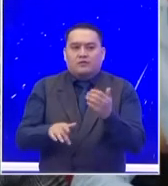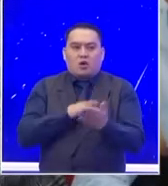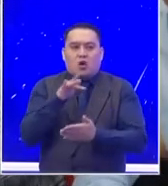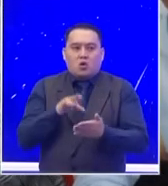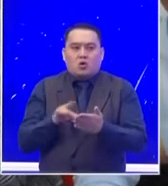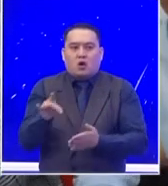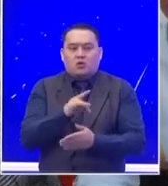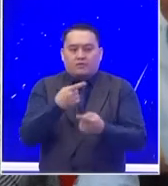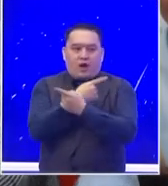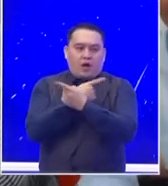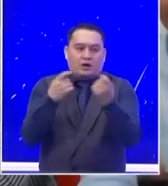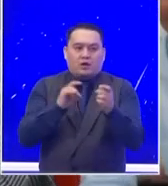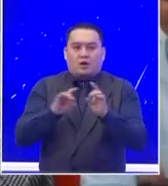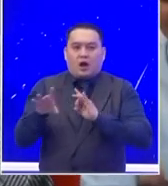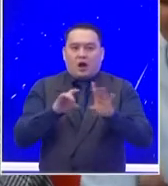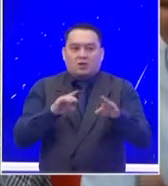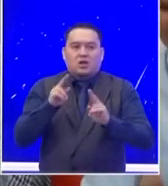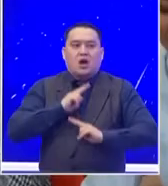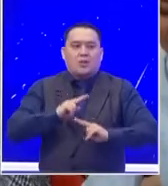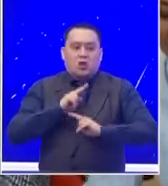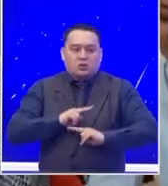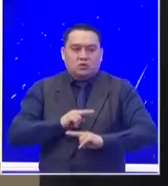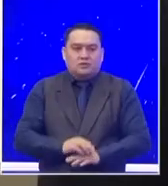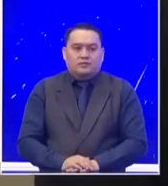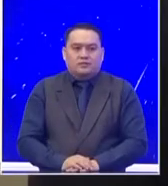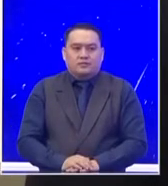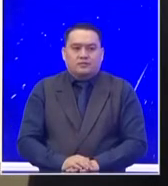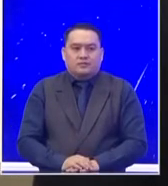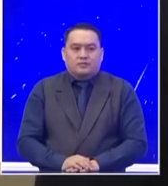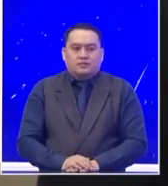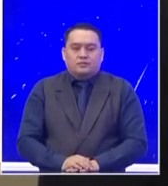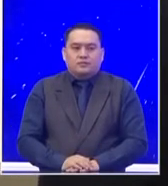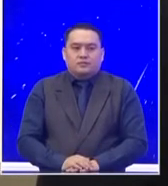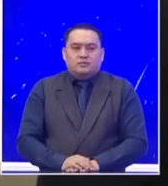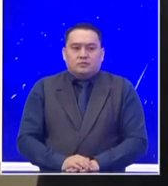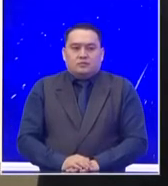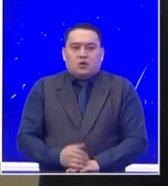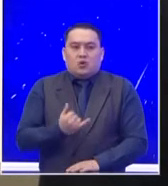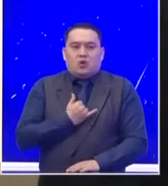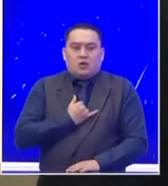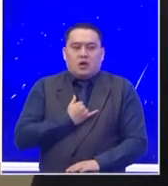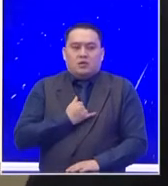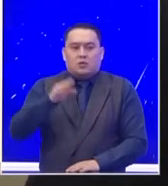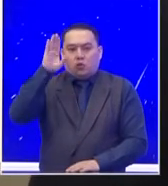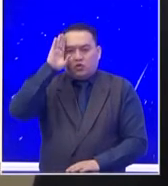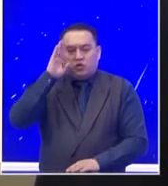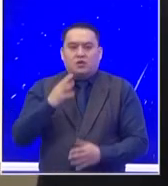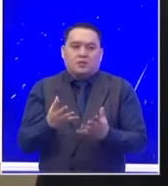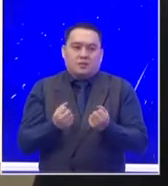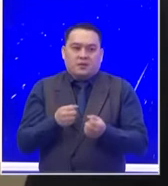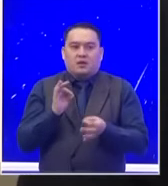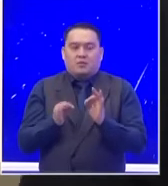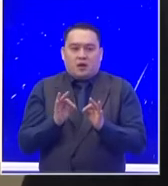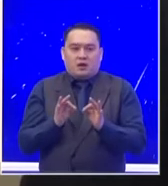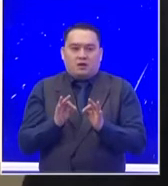области прошли информационно-разъяснительные работы с агрессорами. К сожалению, в одних регионах мужчины это принимают